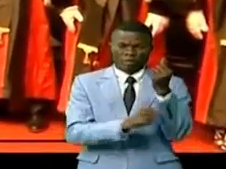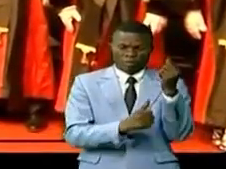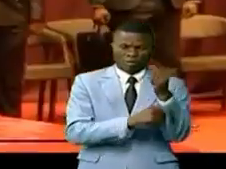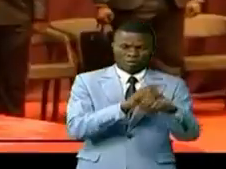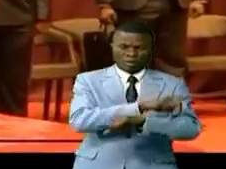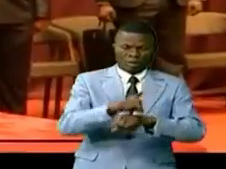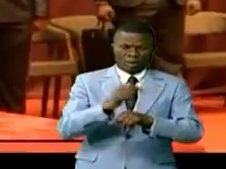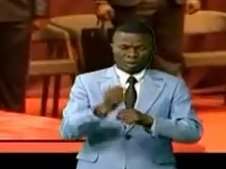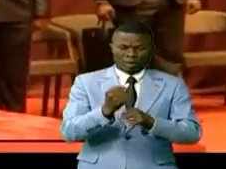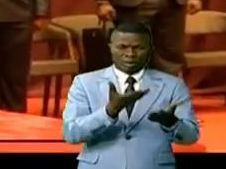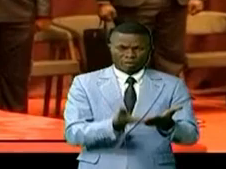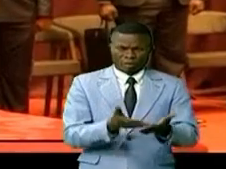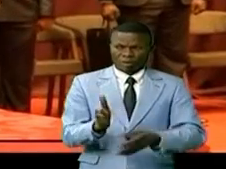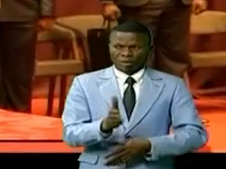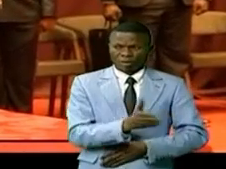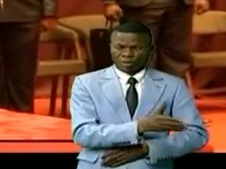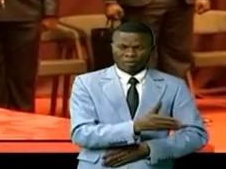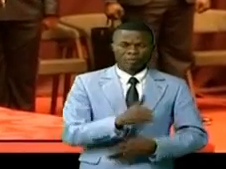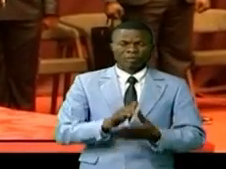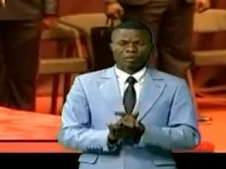elles.